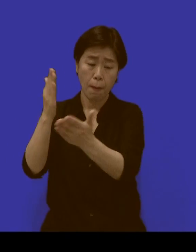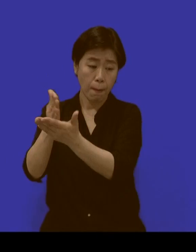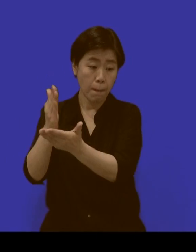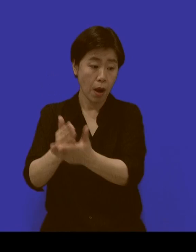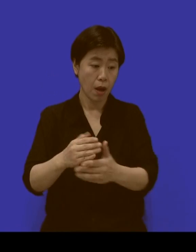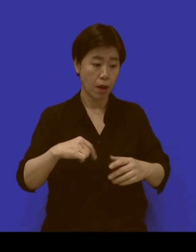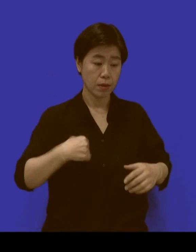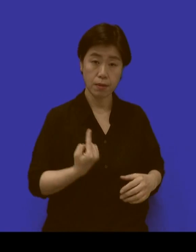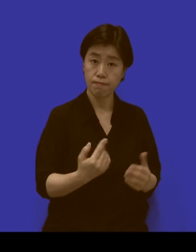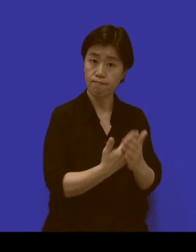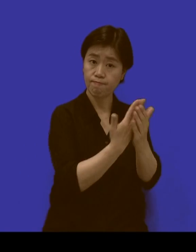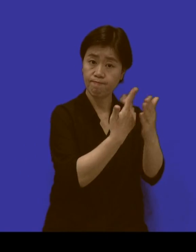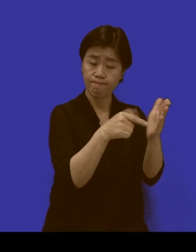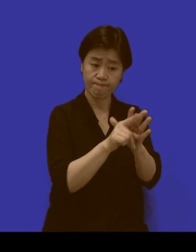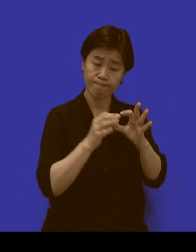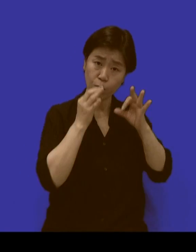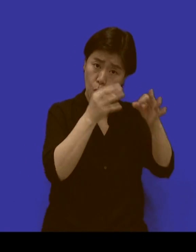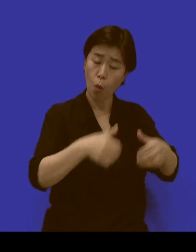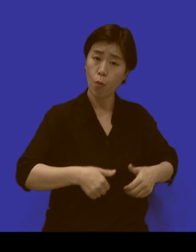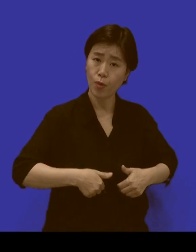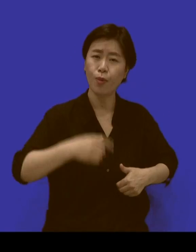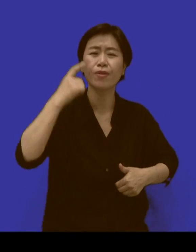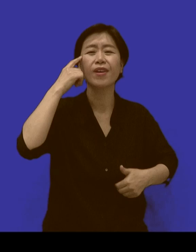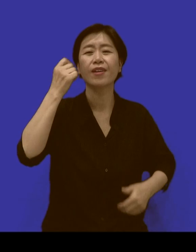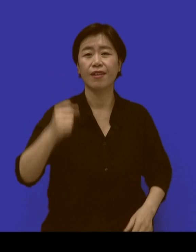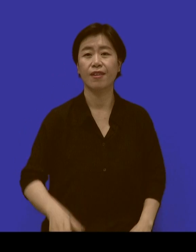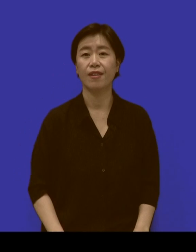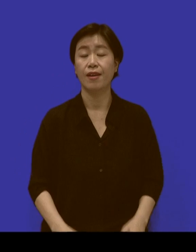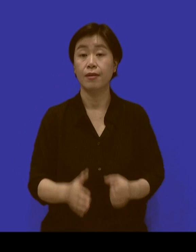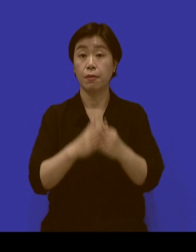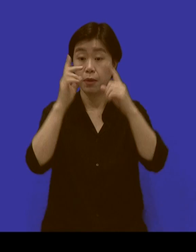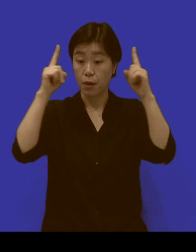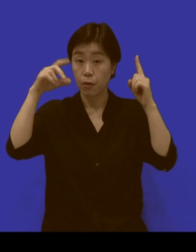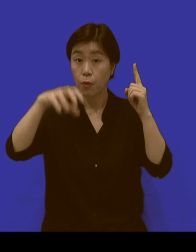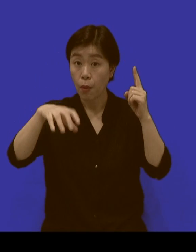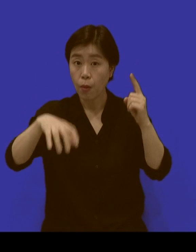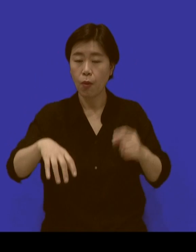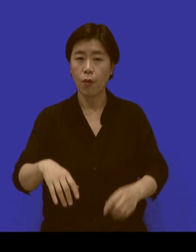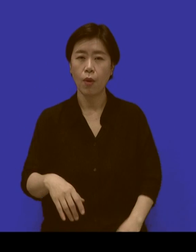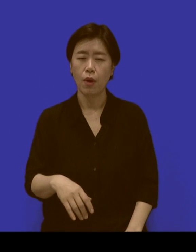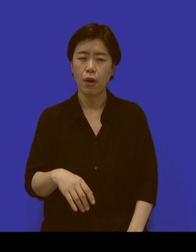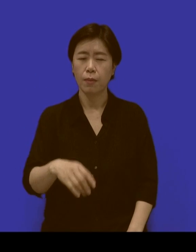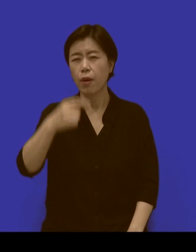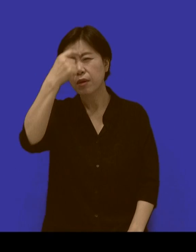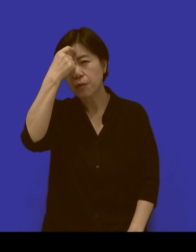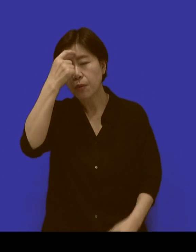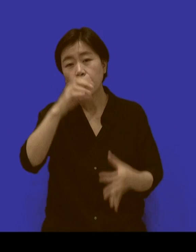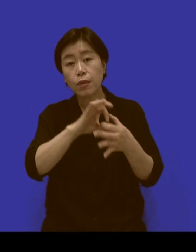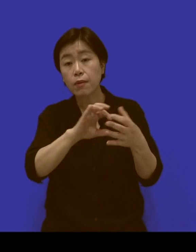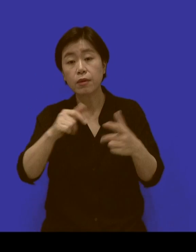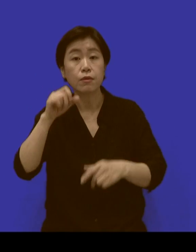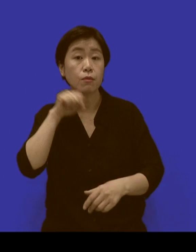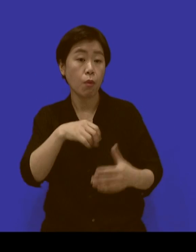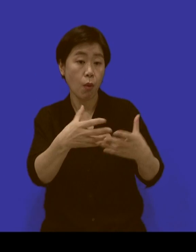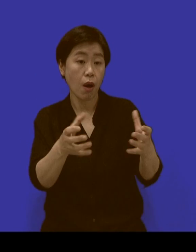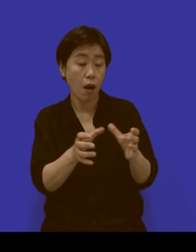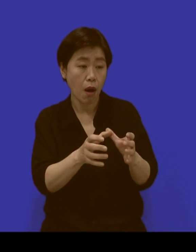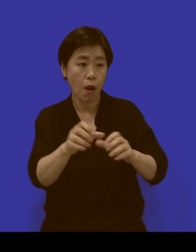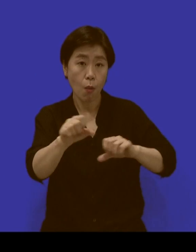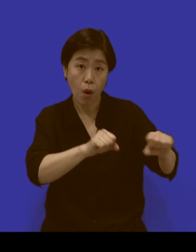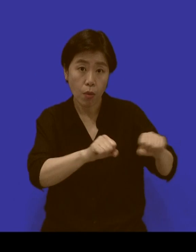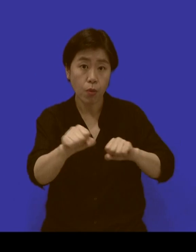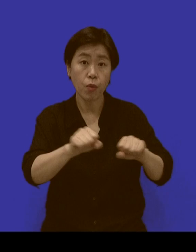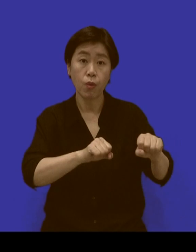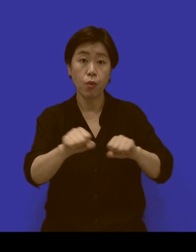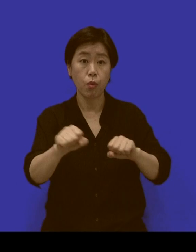그래서 그때도 학교 다니면서 뭐 기독교 동아리 하는 친구들을 보면 전 이해를 못하고 그런 생활을 꽤 오래 했어요. 예. 네,